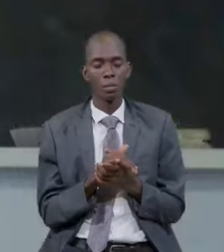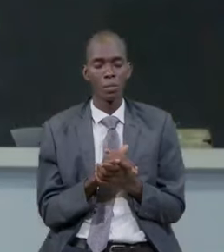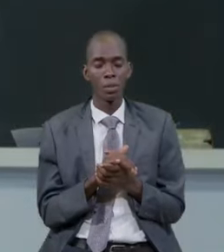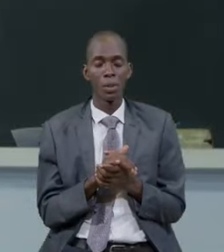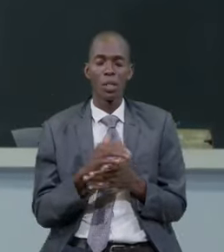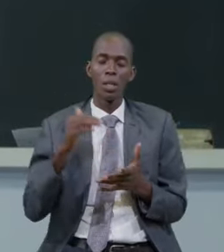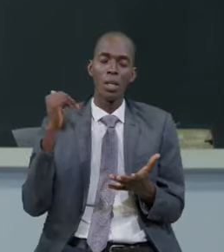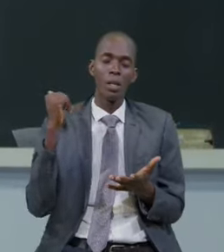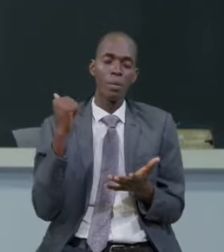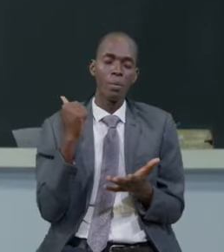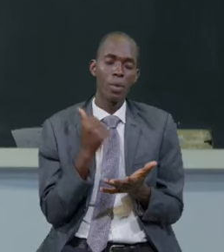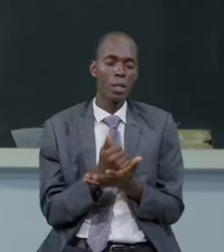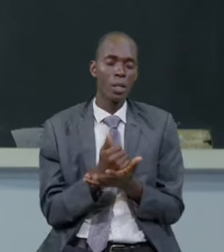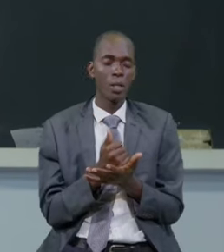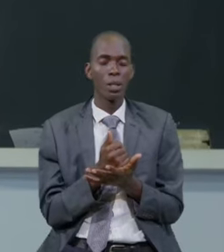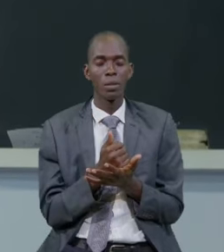Amen.